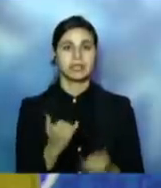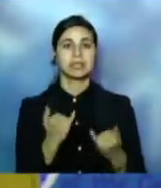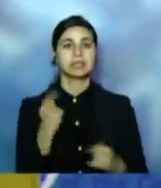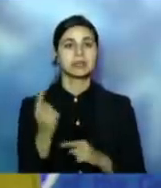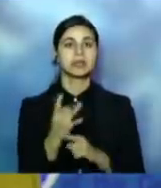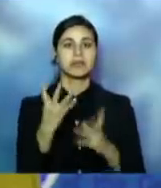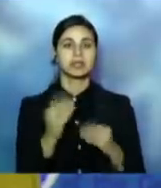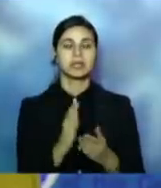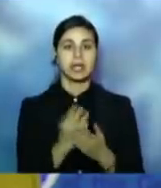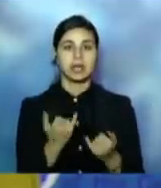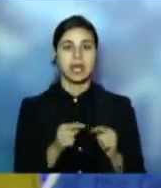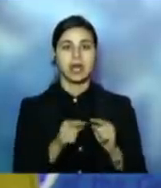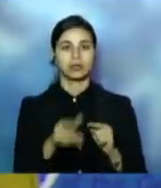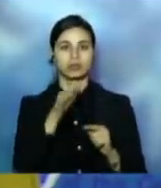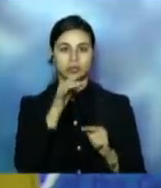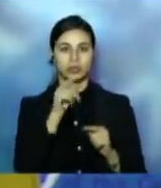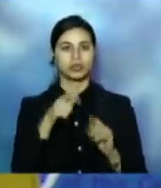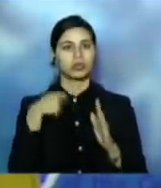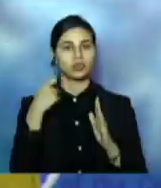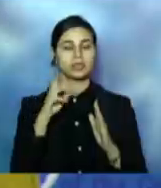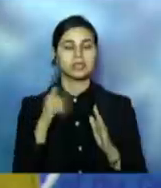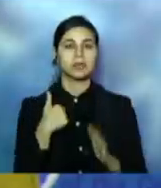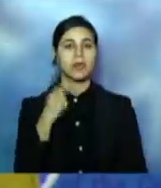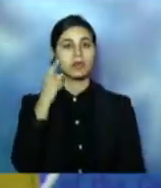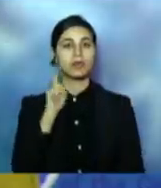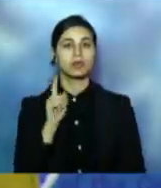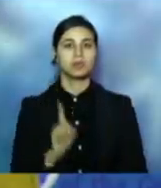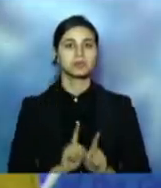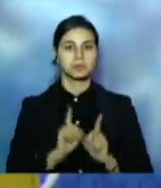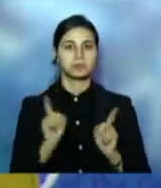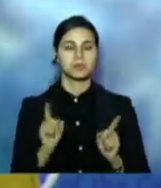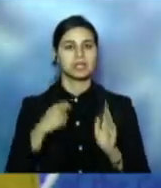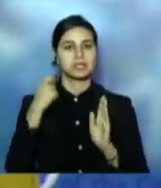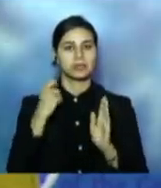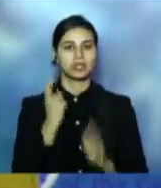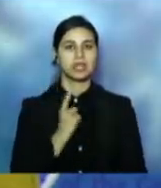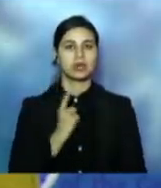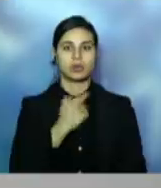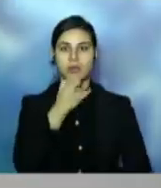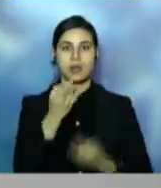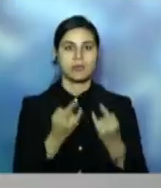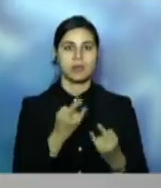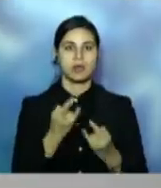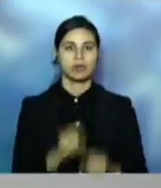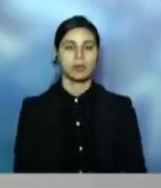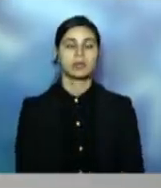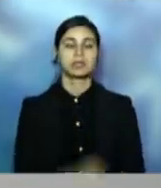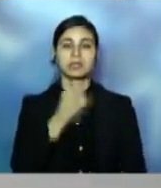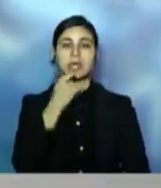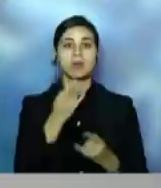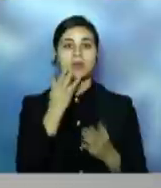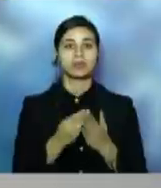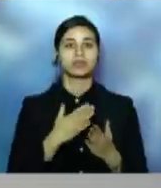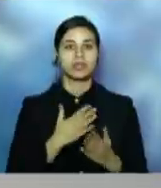დღეა ამ სეზონზე ამ რუბრიკის და ვფიქრობ, რომ გამორჩეული სიუჟეტი ელოდება მაყურებელს. მაყურებელი